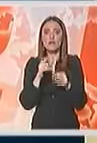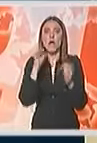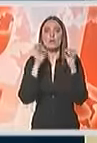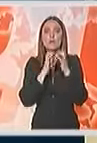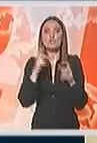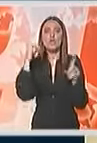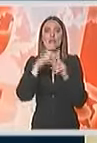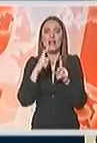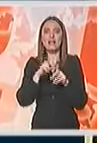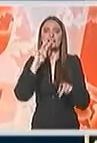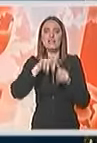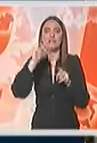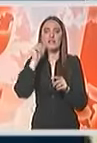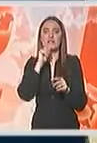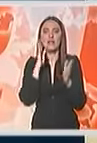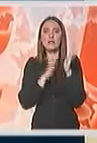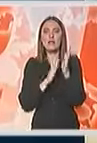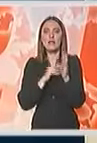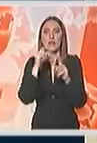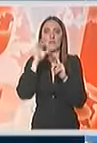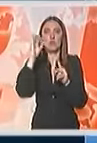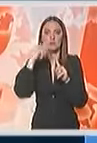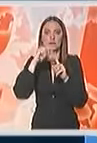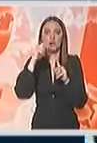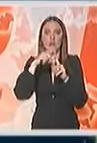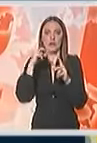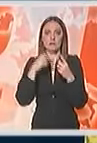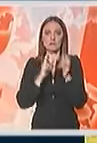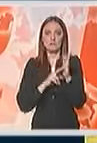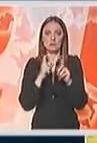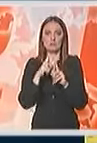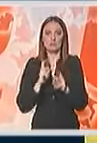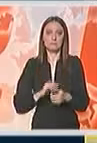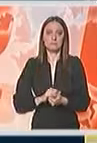Boston, Dallas, Phoenix, Orlando, Miami i Portland.